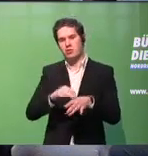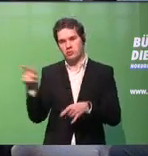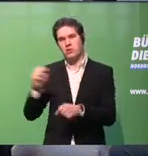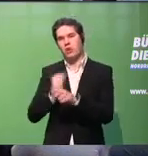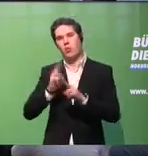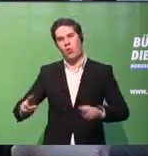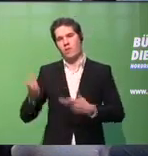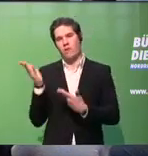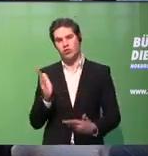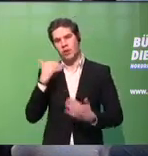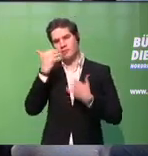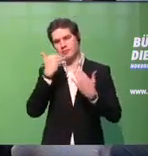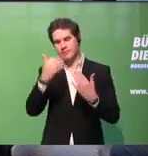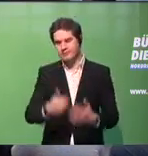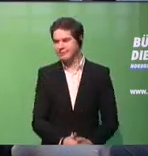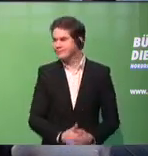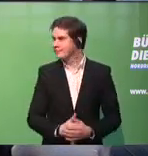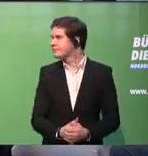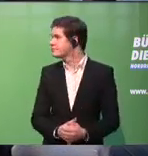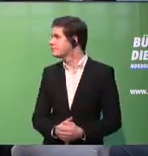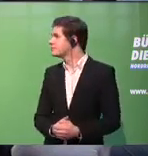schön.